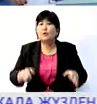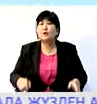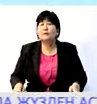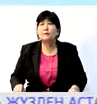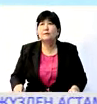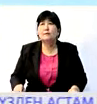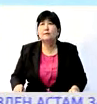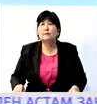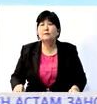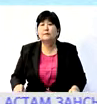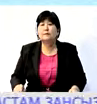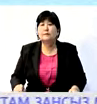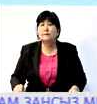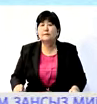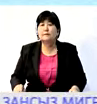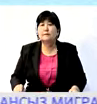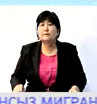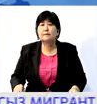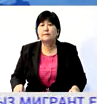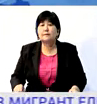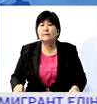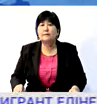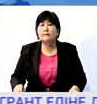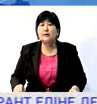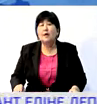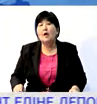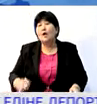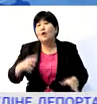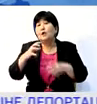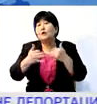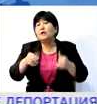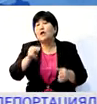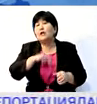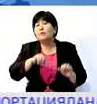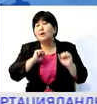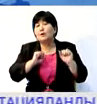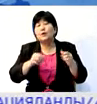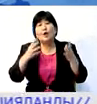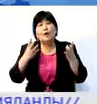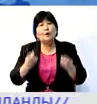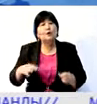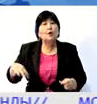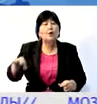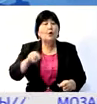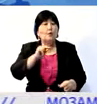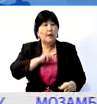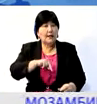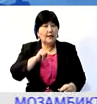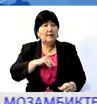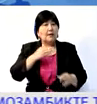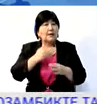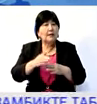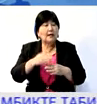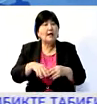Тәжиев, Шыңғыс Абаев, Досхан Сәтбай, Қызылорда телеарнасы. Дүниежүзілік еңбекті қорғау күніне орай облыстық еңбек